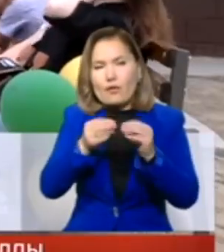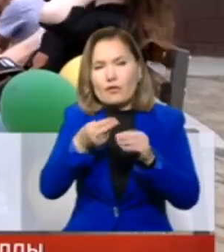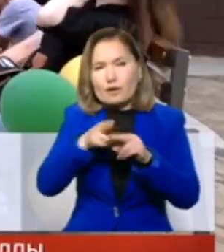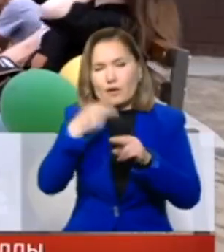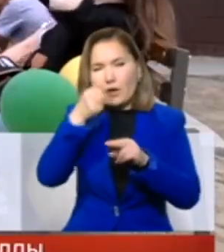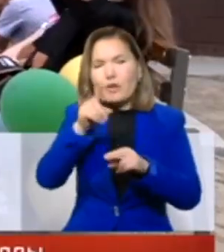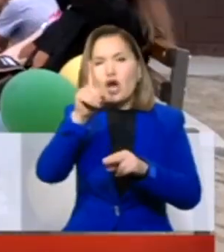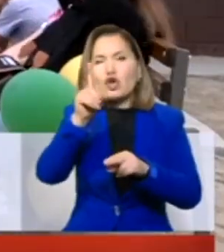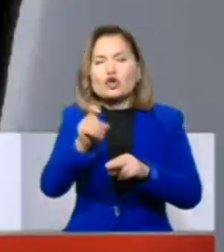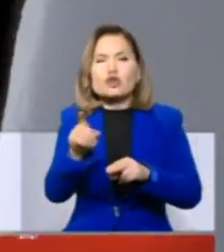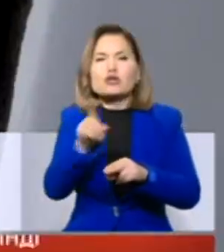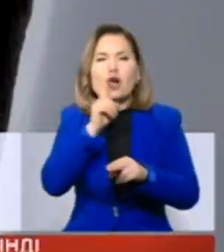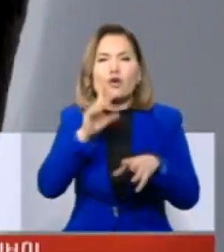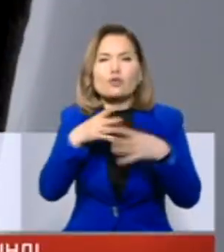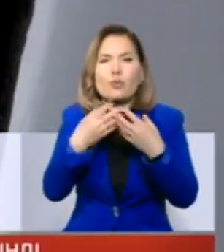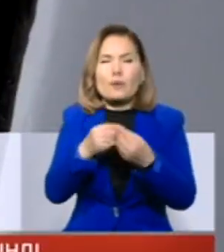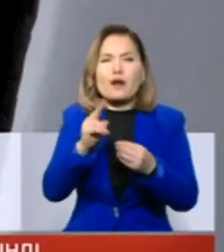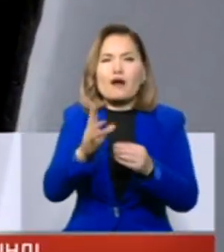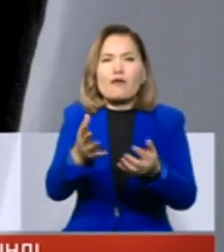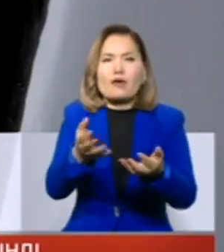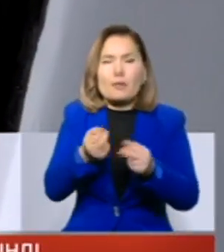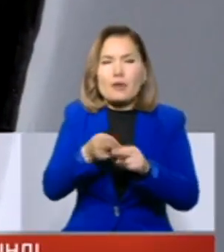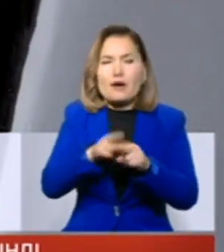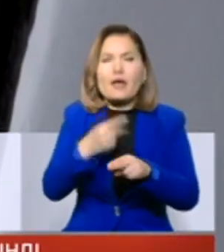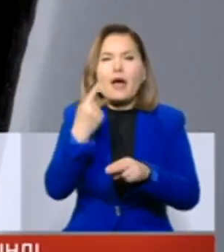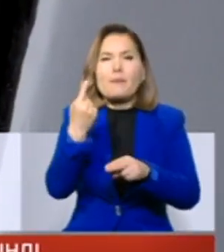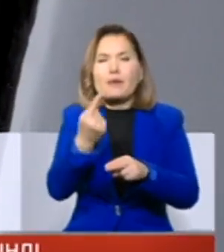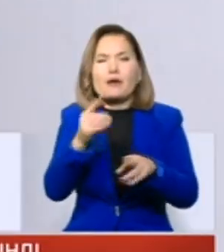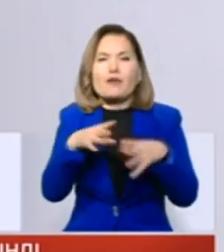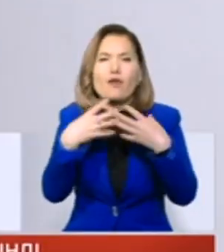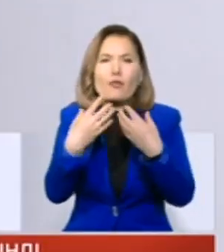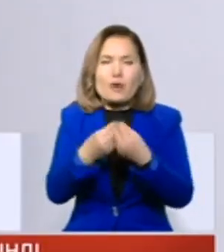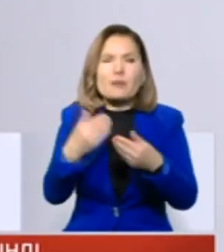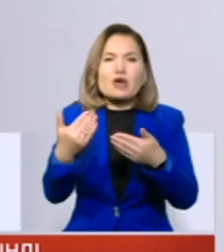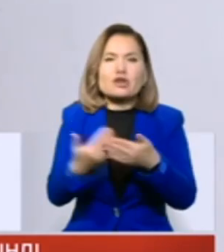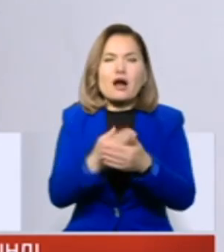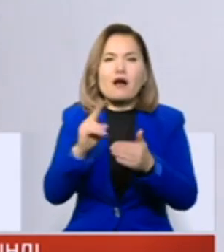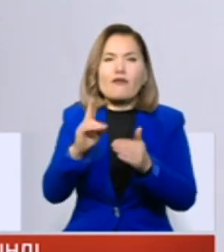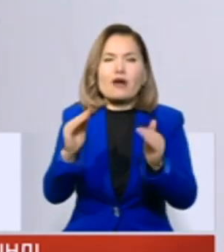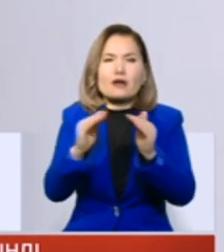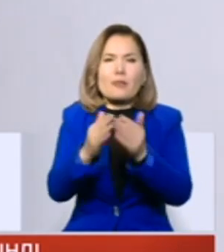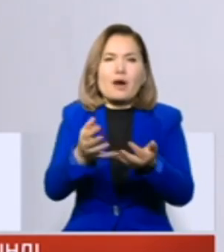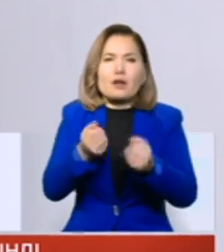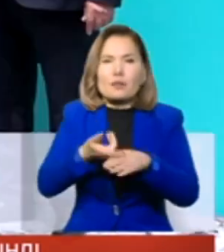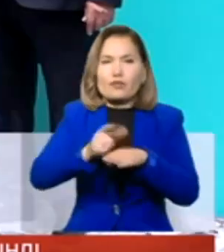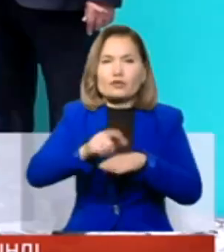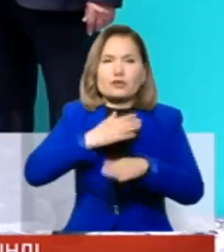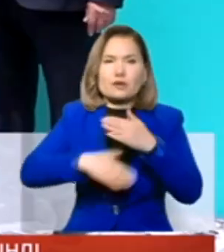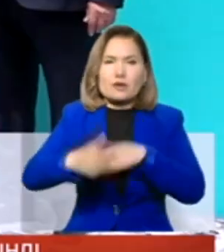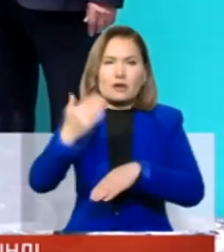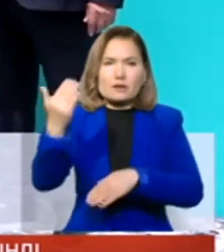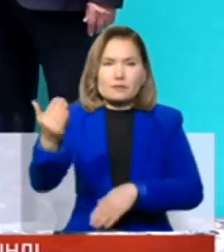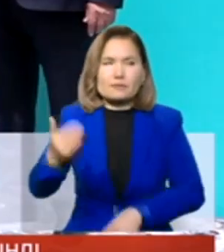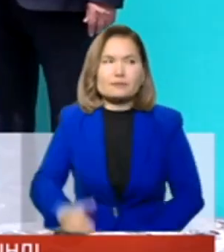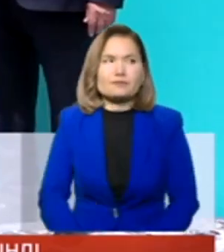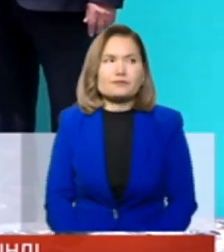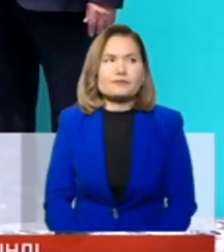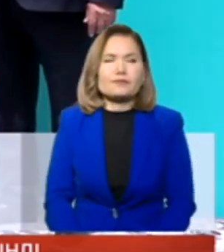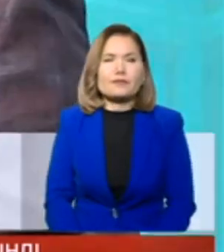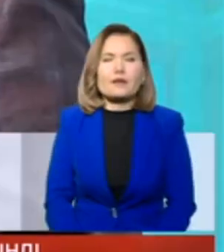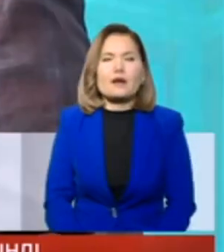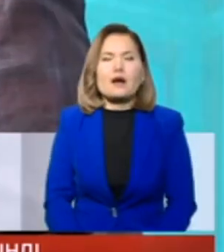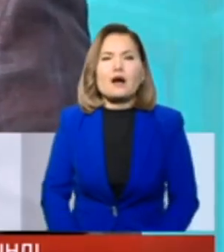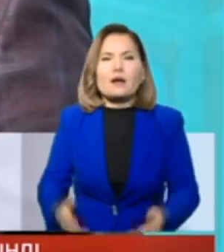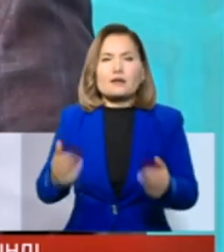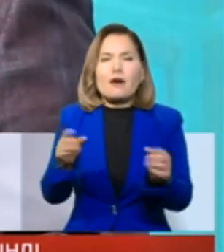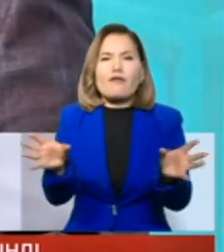жас отбасы игілігін көрмек. Соның алғашқы тілегі бүгін жаңа қонысқа ие болып, қуанышқа бөленді. Жұмыла көтерген жүк жеңіл